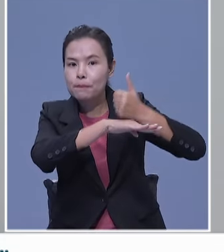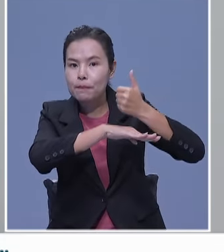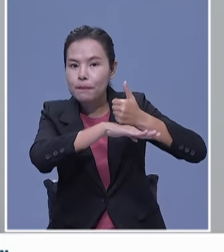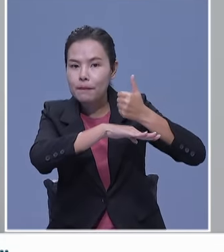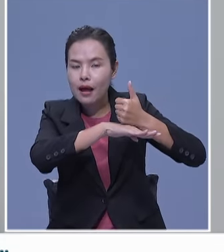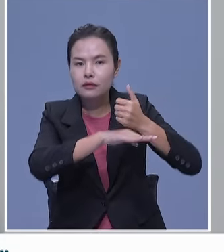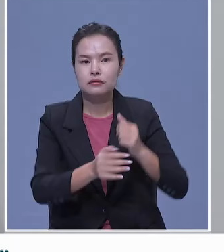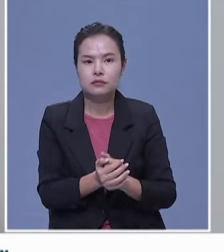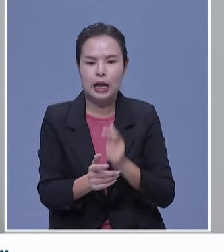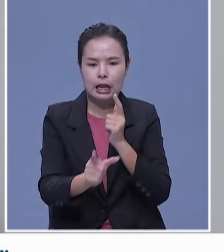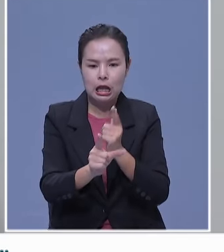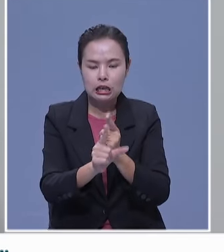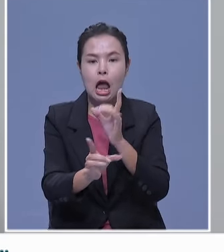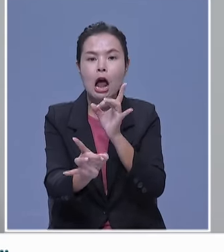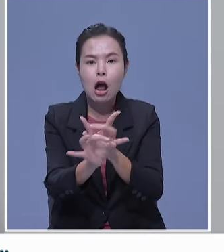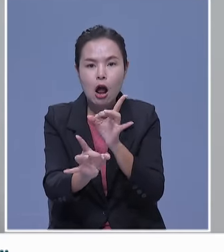ก็ต้องเลี้ยงเหล้า